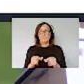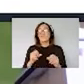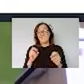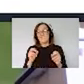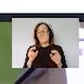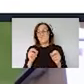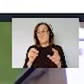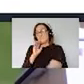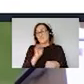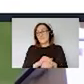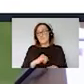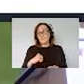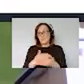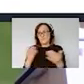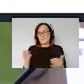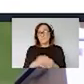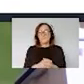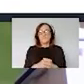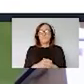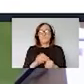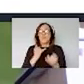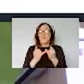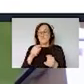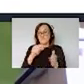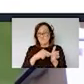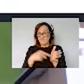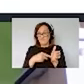także jak najbardziej. I teraz jeśli chodzi o Skype'a,